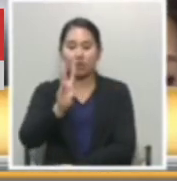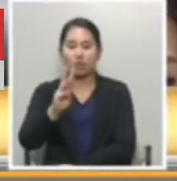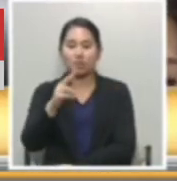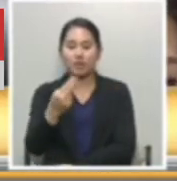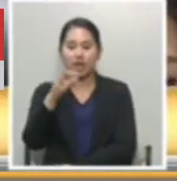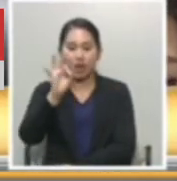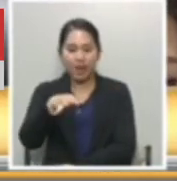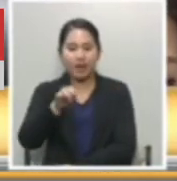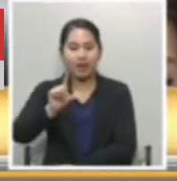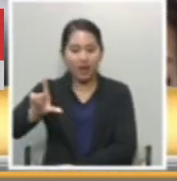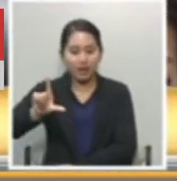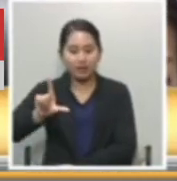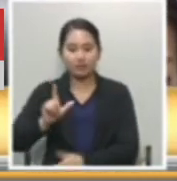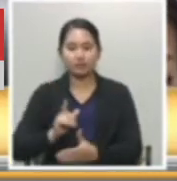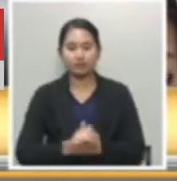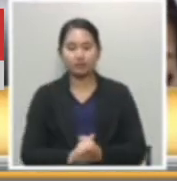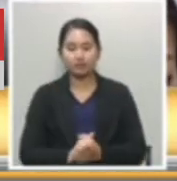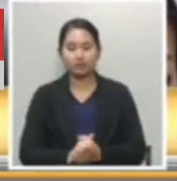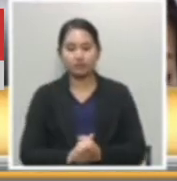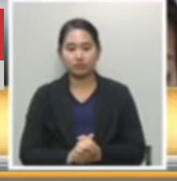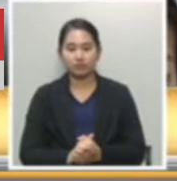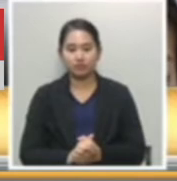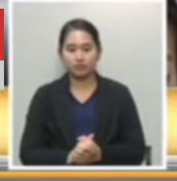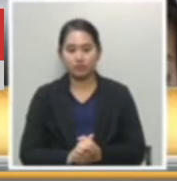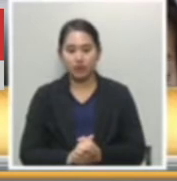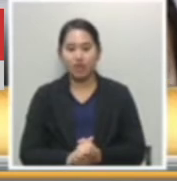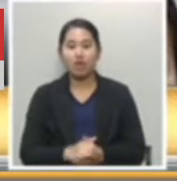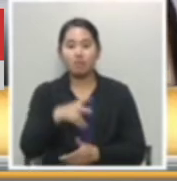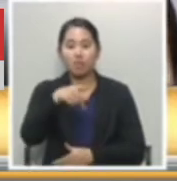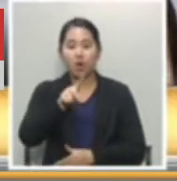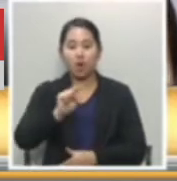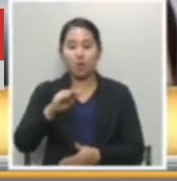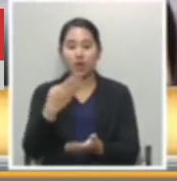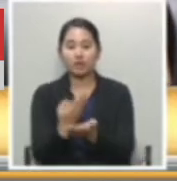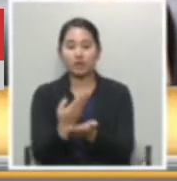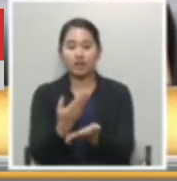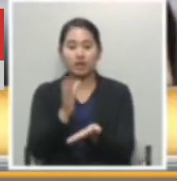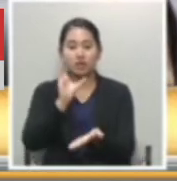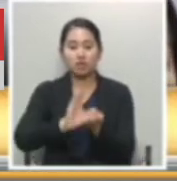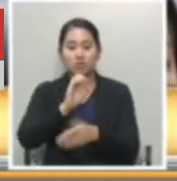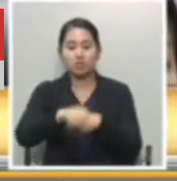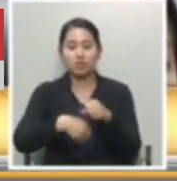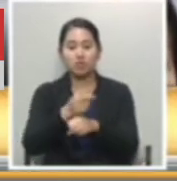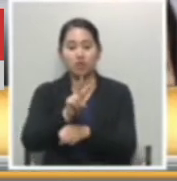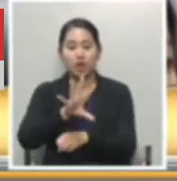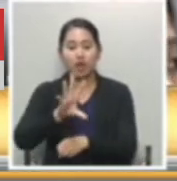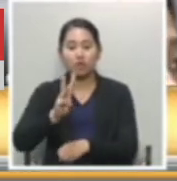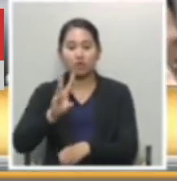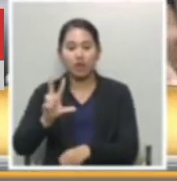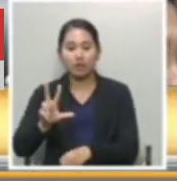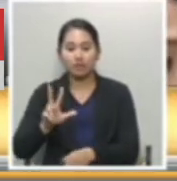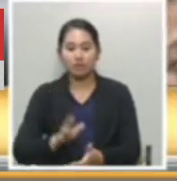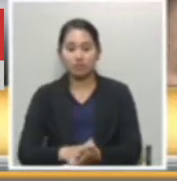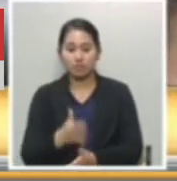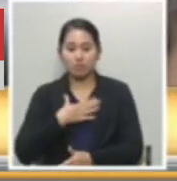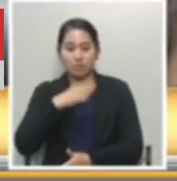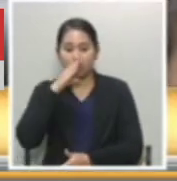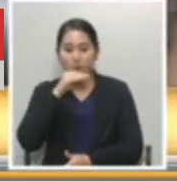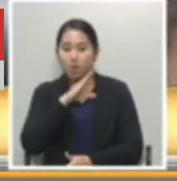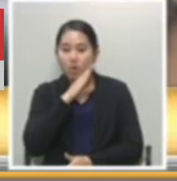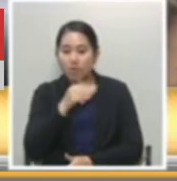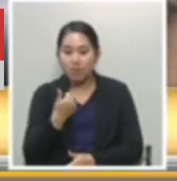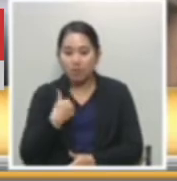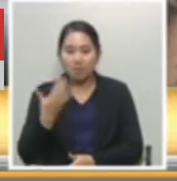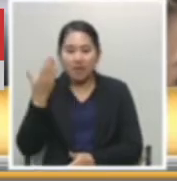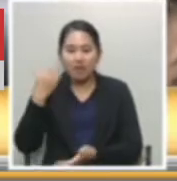469,000 ล้านบาทอันเป็นการกู้ผ่านพรบงบประมาณหลายคนบอกเอ๊ะถ้าอย่างนี้อนุดิษฐ์โกหกหรือเปล่าเมื่อสักครู่ผมเ